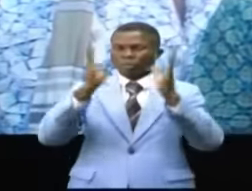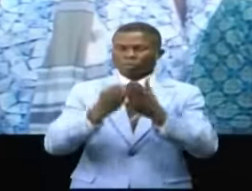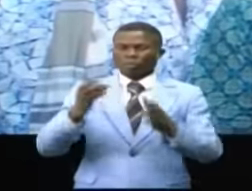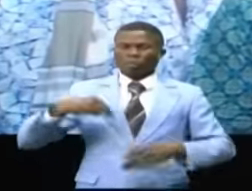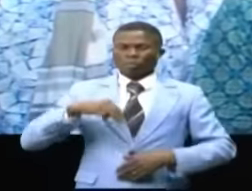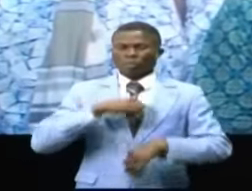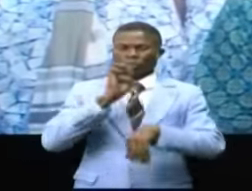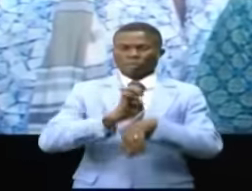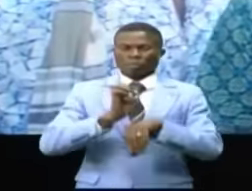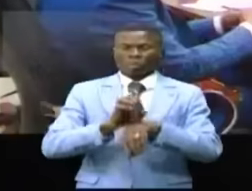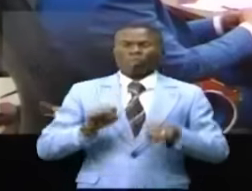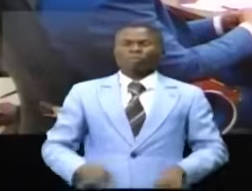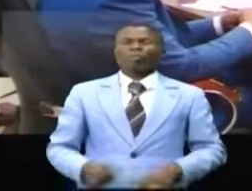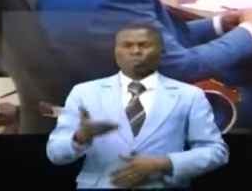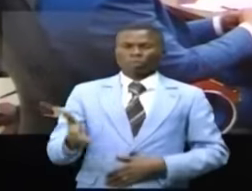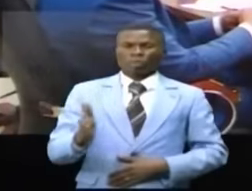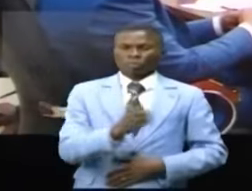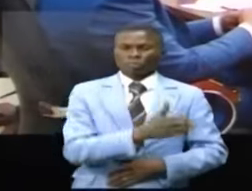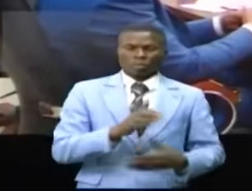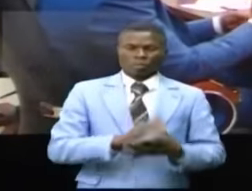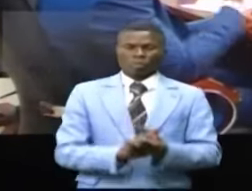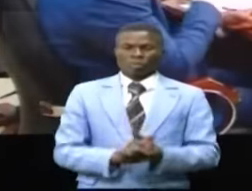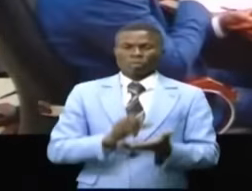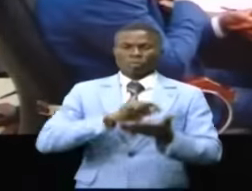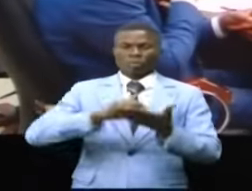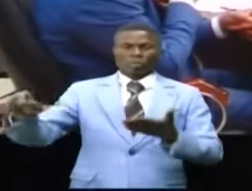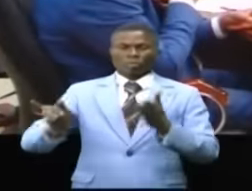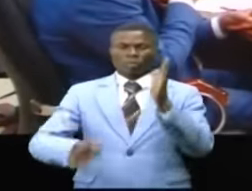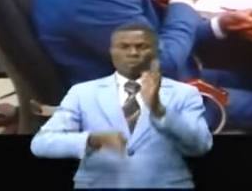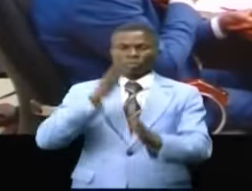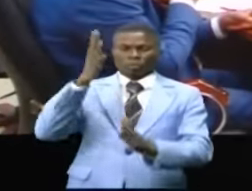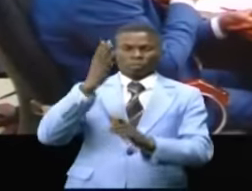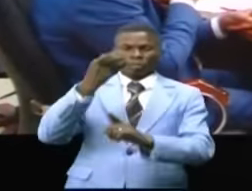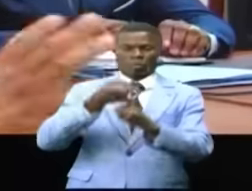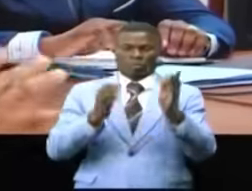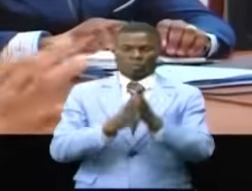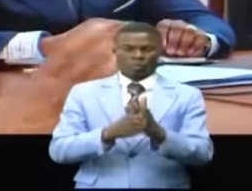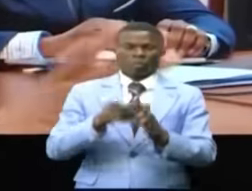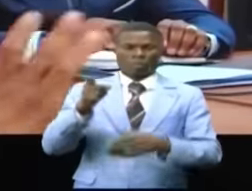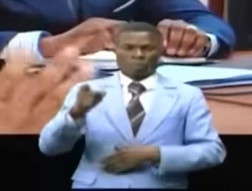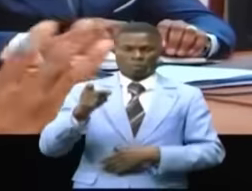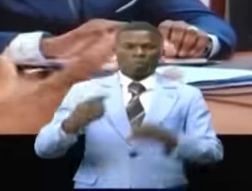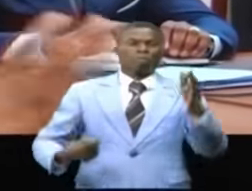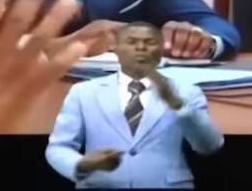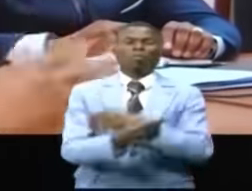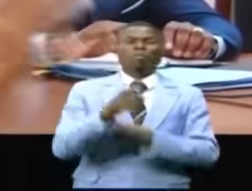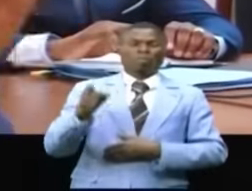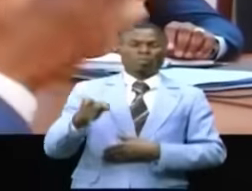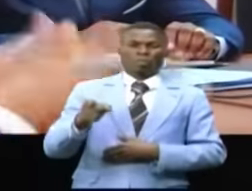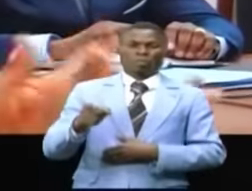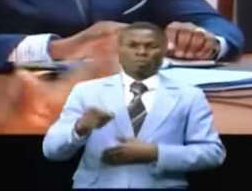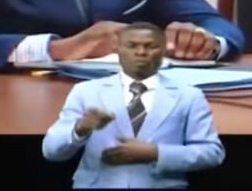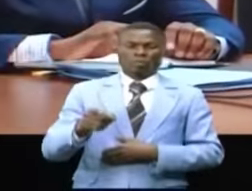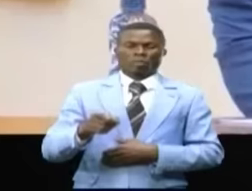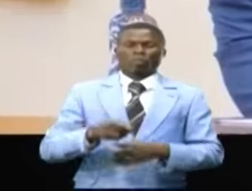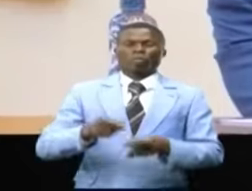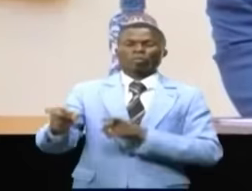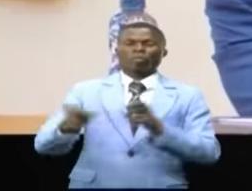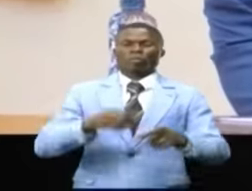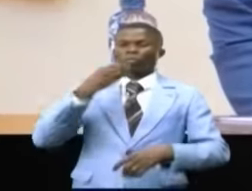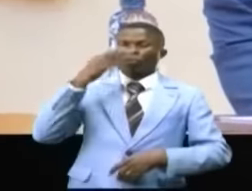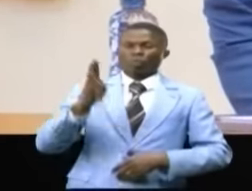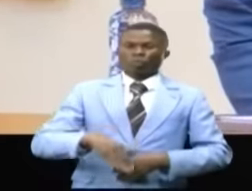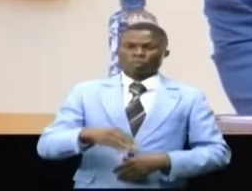des églises de la veille. Destitué samedi 14 octobre dernier par ce père qu'il accuse notamment de mégestion et